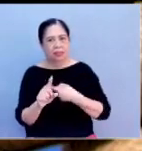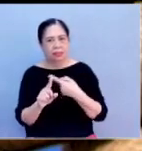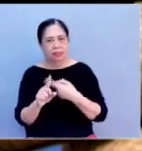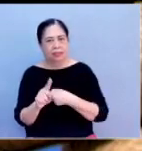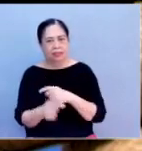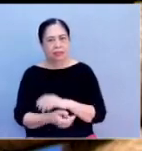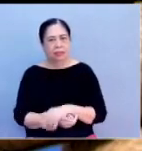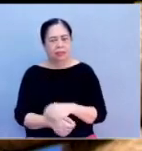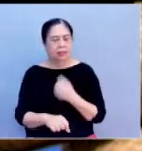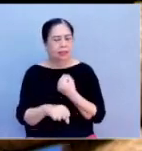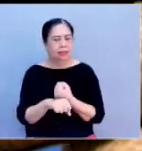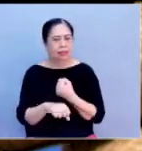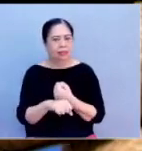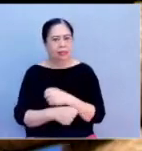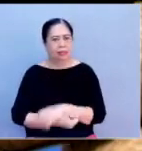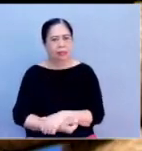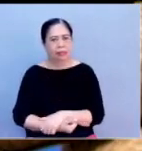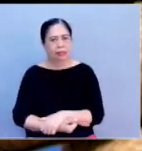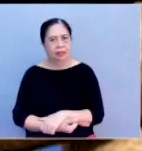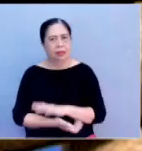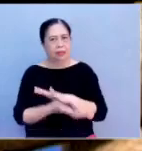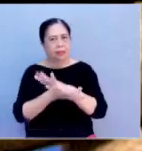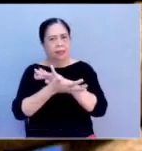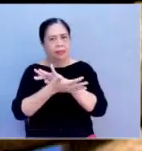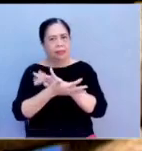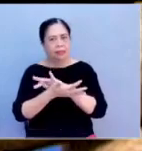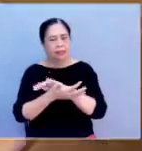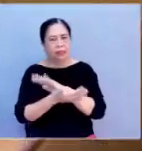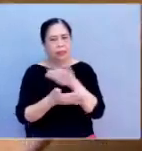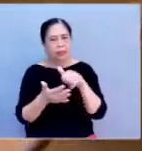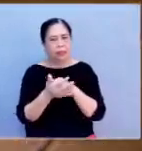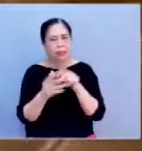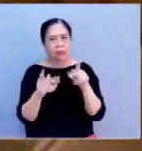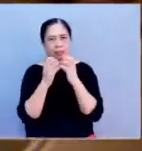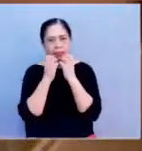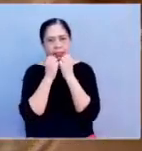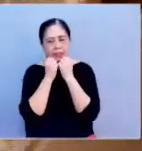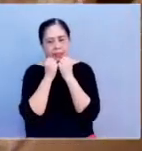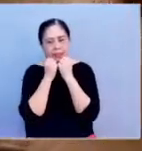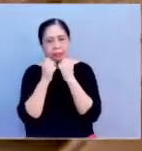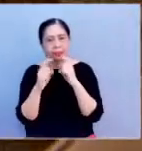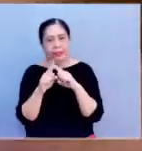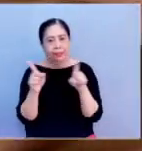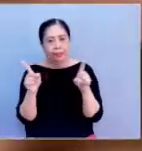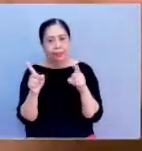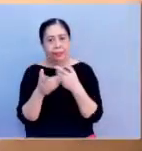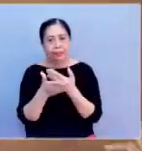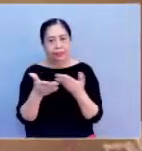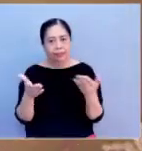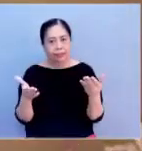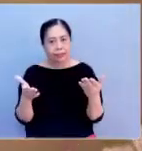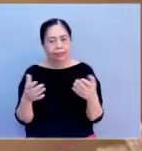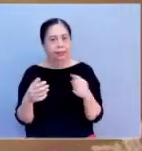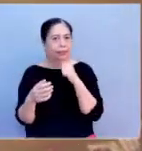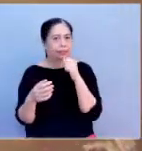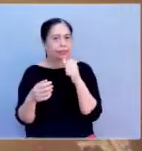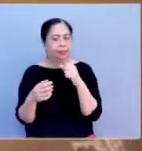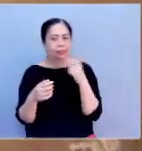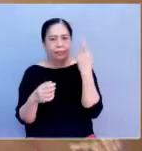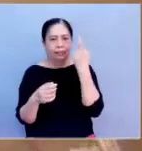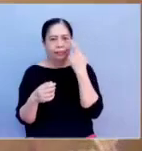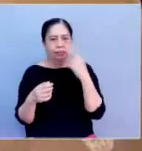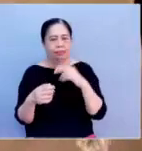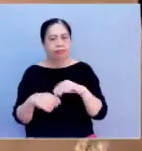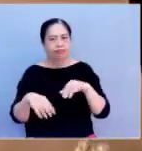Sobrang hirap po nun kasi pandemic din po, tapos lahat ng tao nagtitipid. Pero ang mga bagay na ito, hindi naging dahilan para sukuan ni Zedric